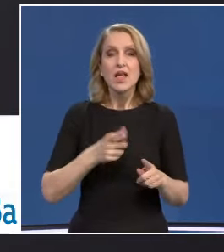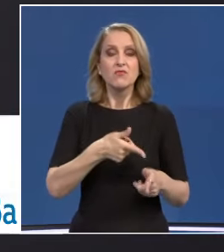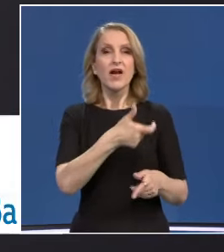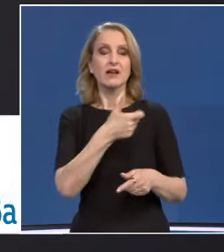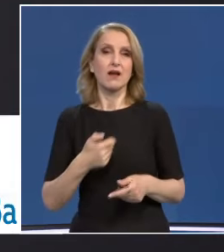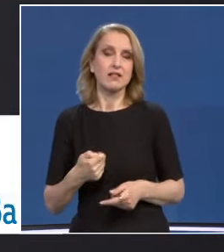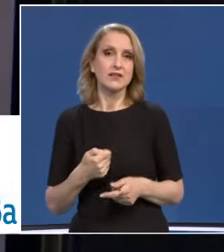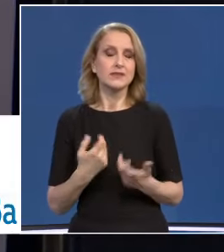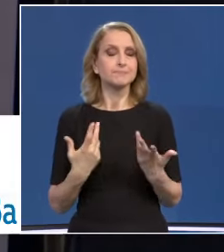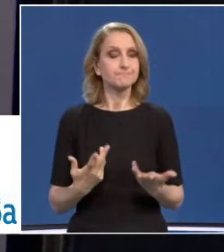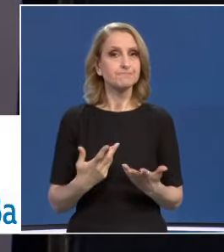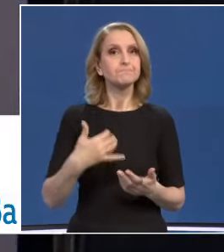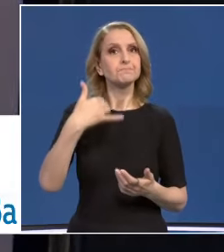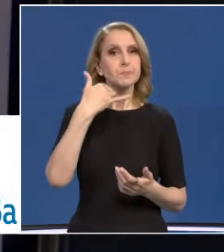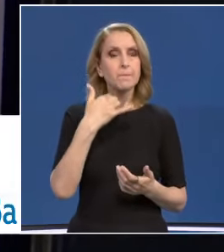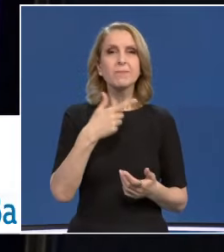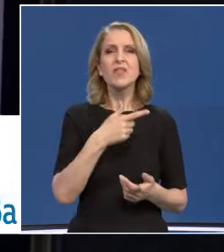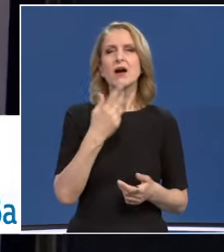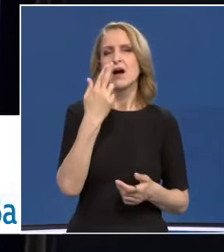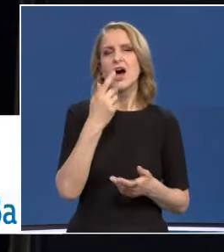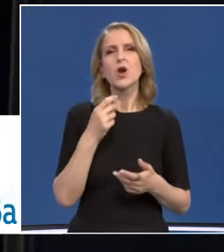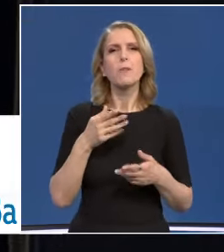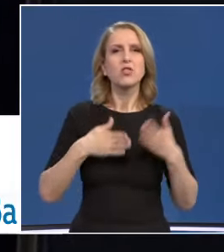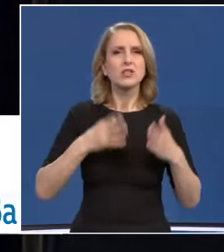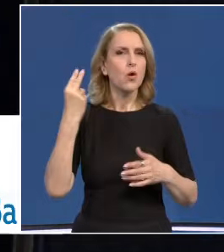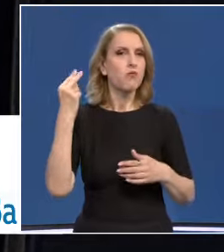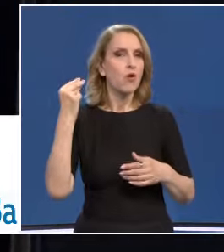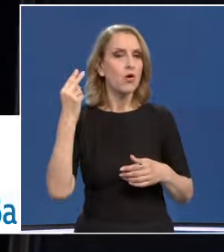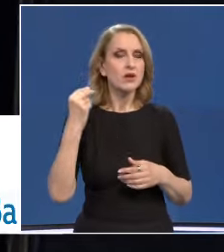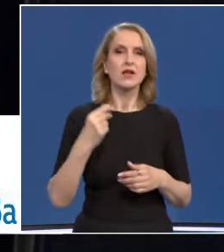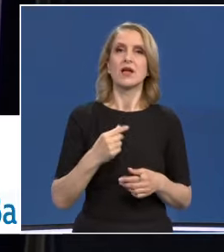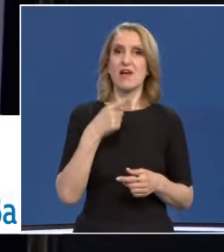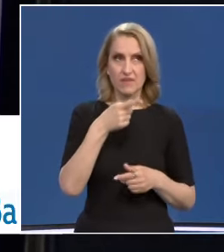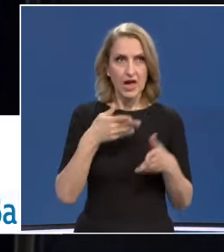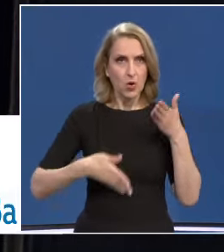Станислава се свързва и с нас. Реален човек ли сте или сте робот? Да,